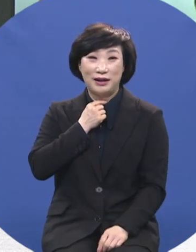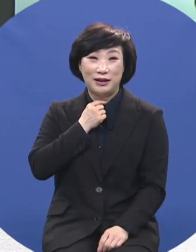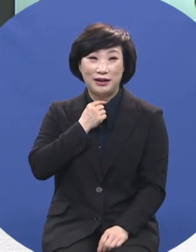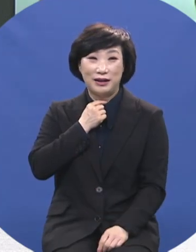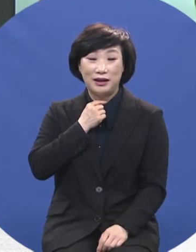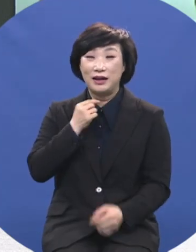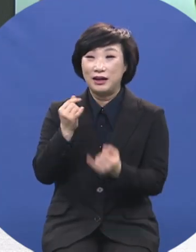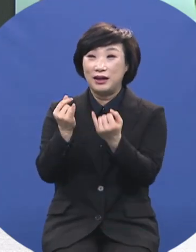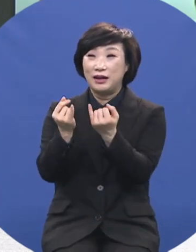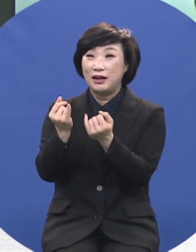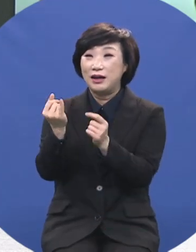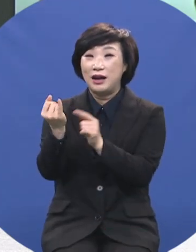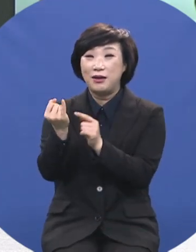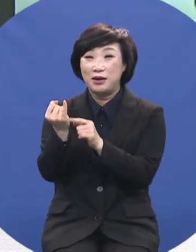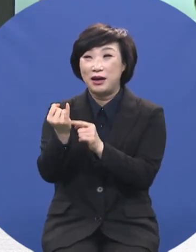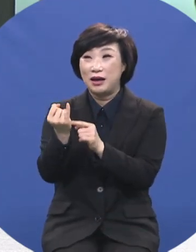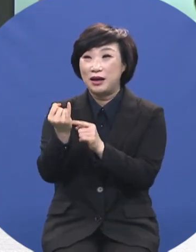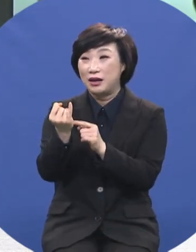덜렁 먹었어요.